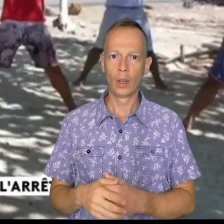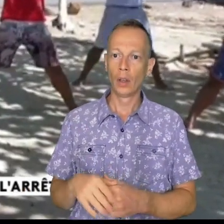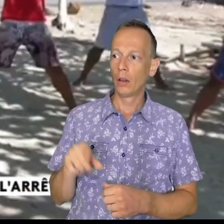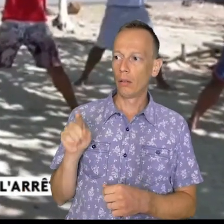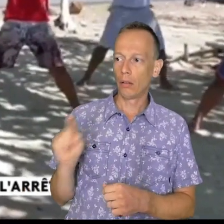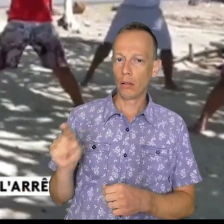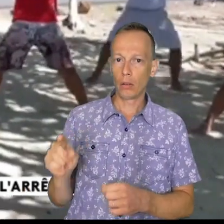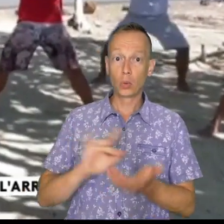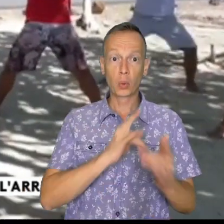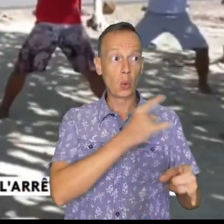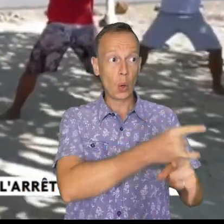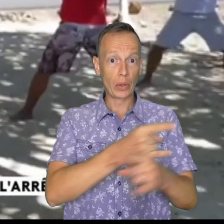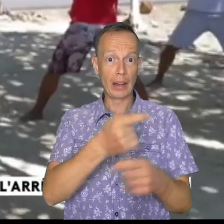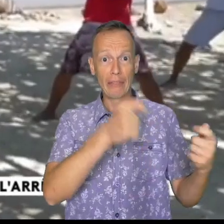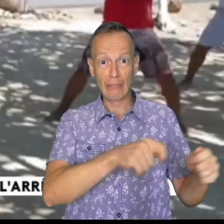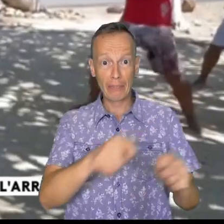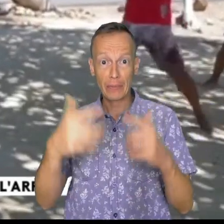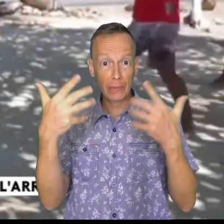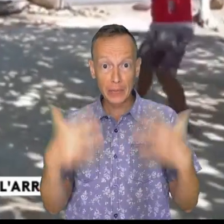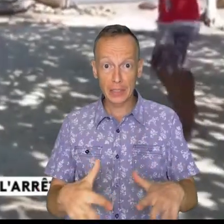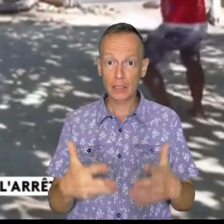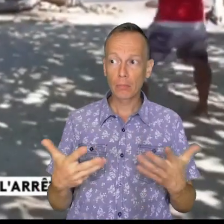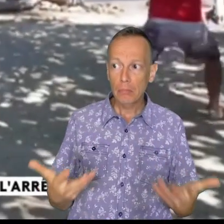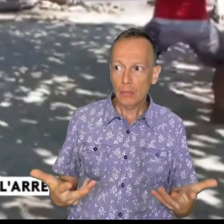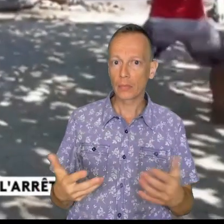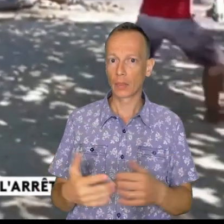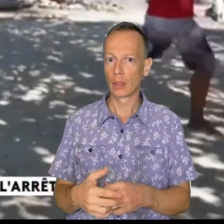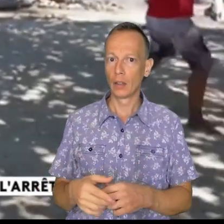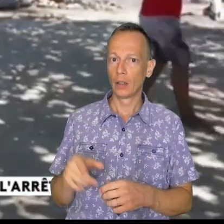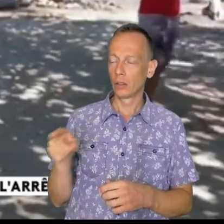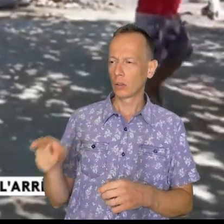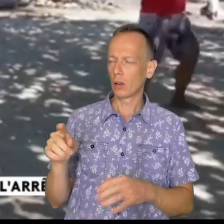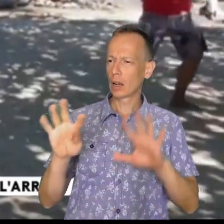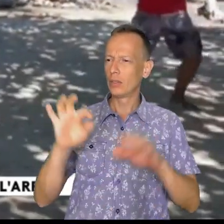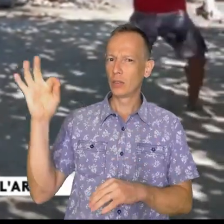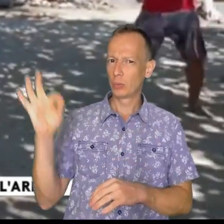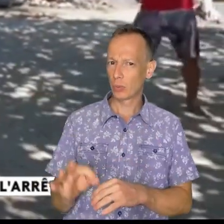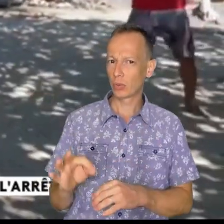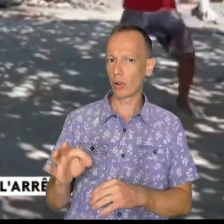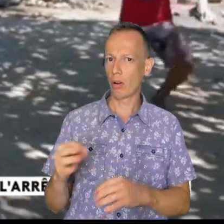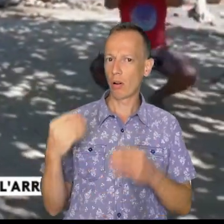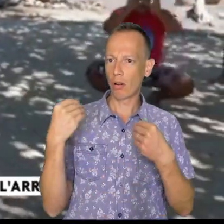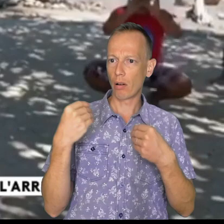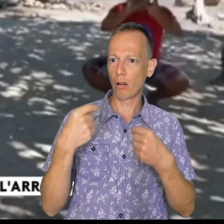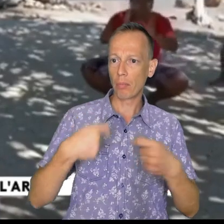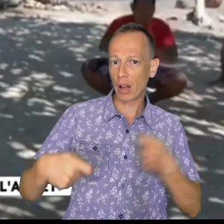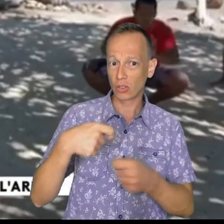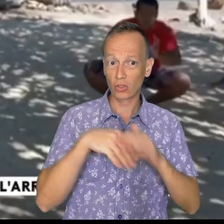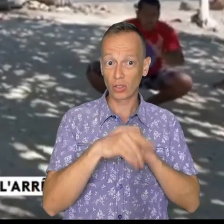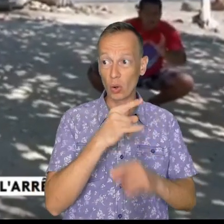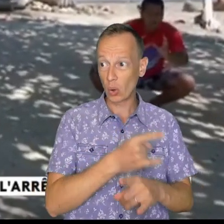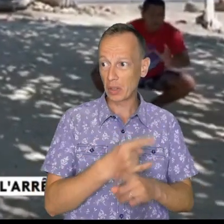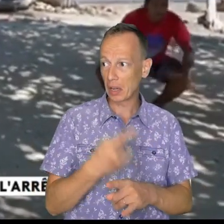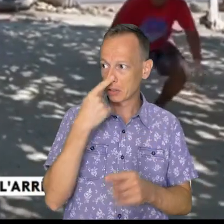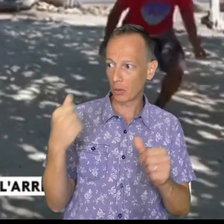Donc tous les hôtels sont fermés pratiquement. Vous aviez 90% du marché. Comment vous allez faire pendant cette